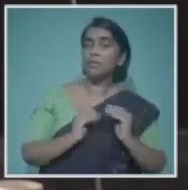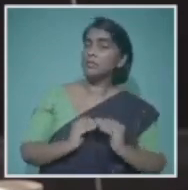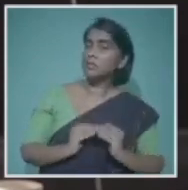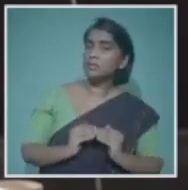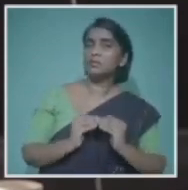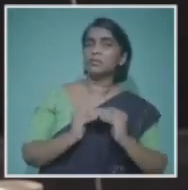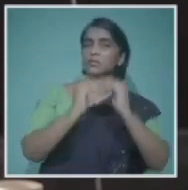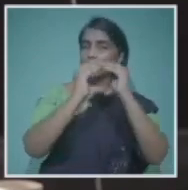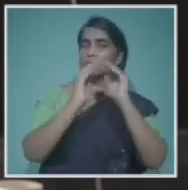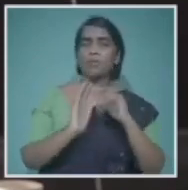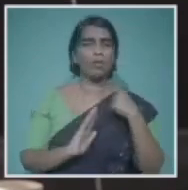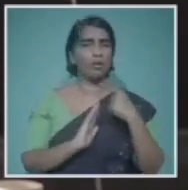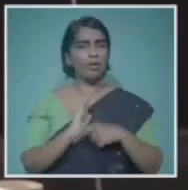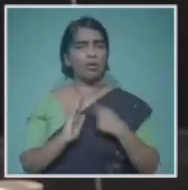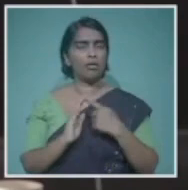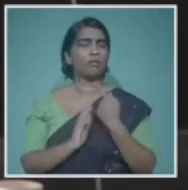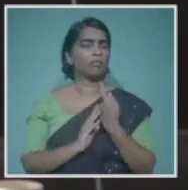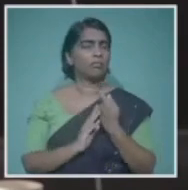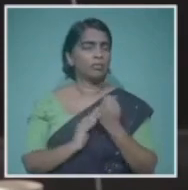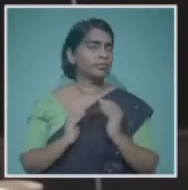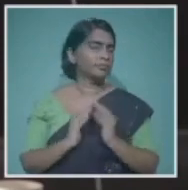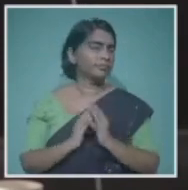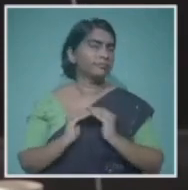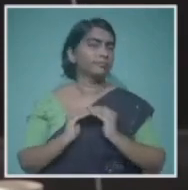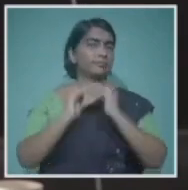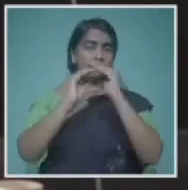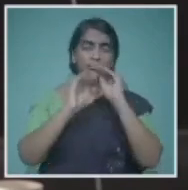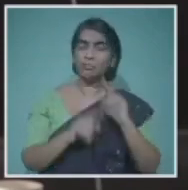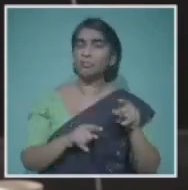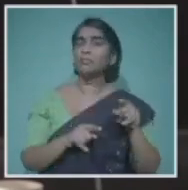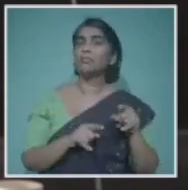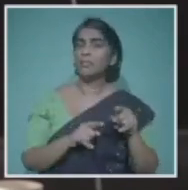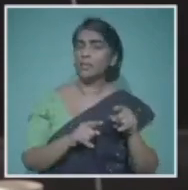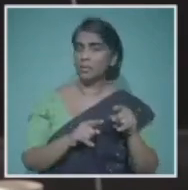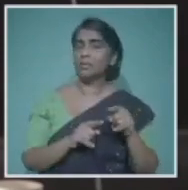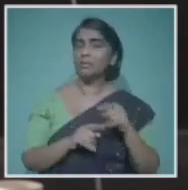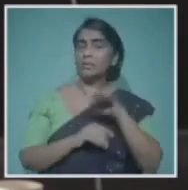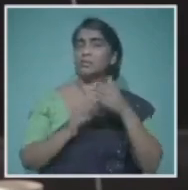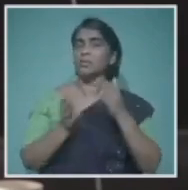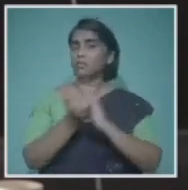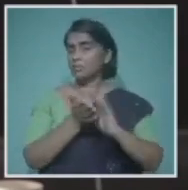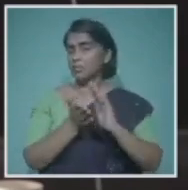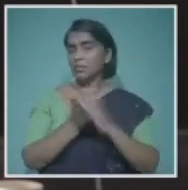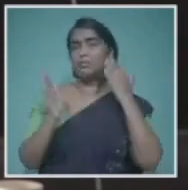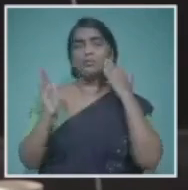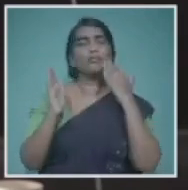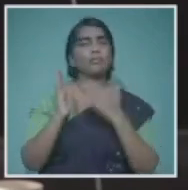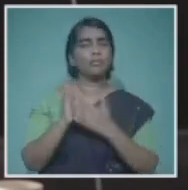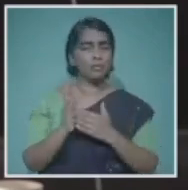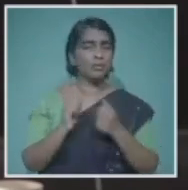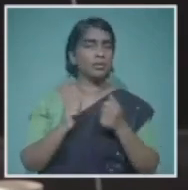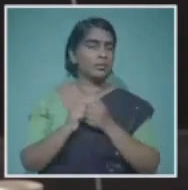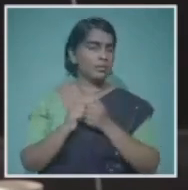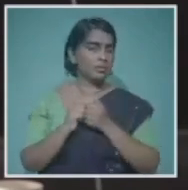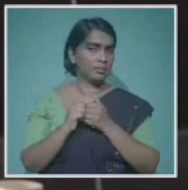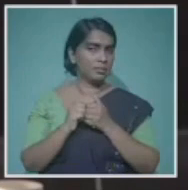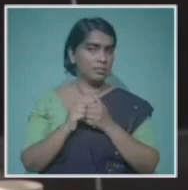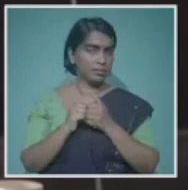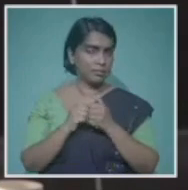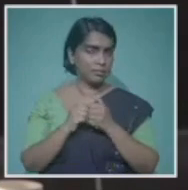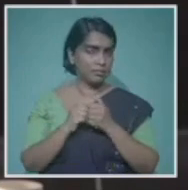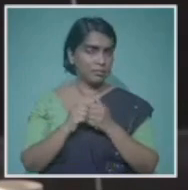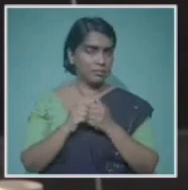සංවර්ධනය කරන්න, රට ආර්ථිකය වර්ධනය කරන්න සහ සමාජ සාධාරණත්වයකින් මේ මේ